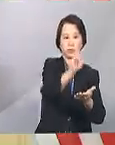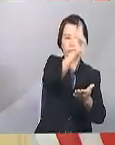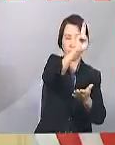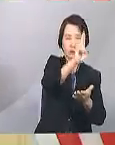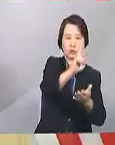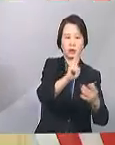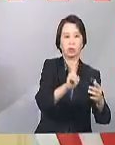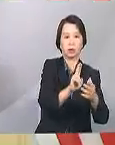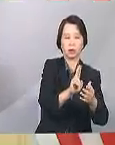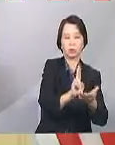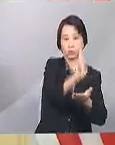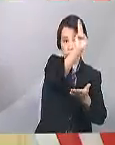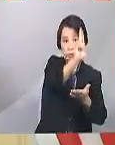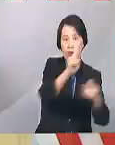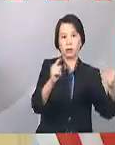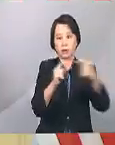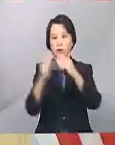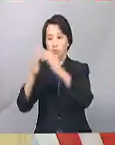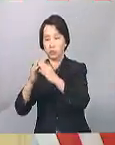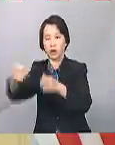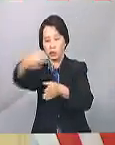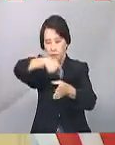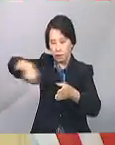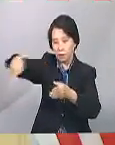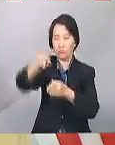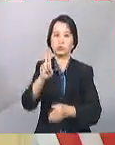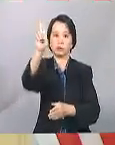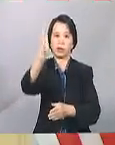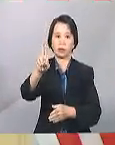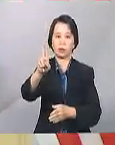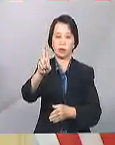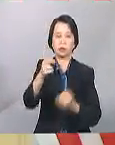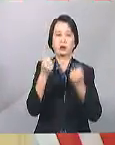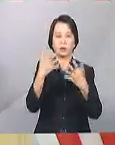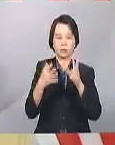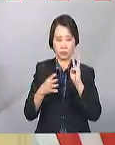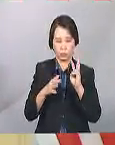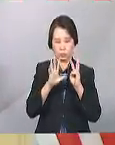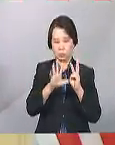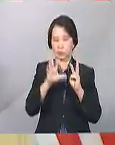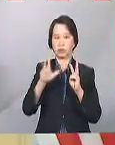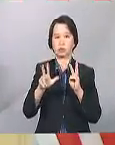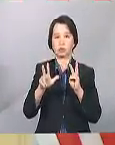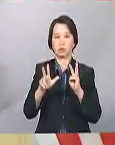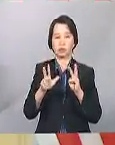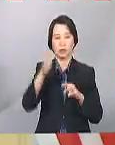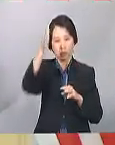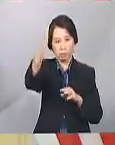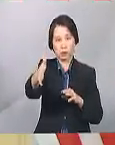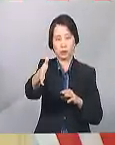utara ke rumah mereka di dalam zon utara juga, iaitu seramai 653 yang